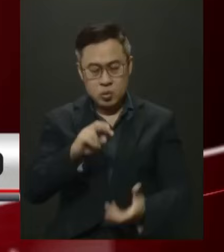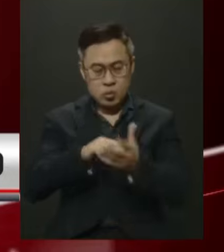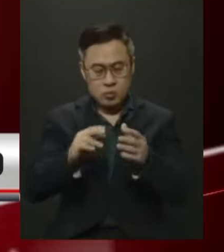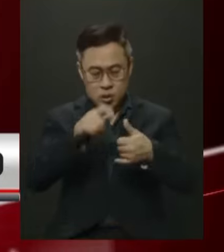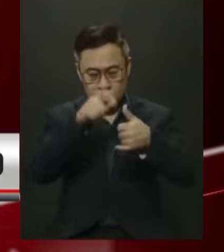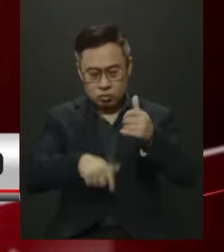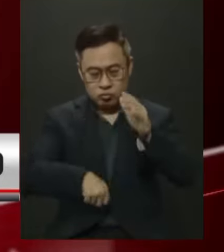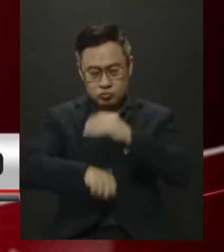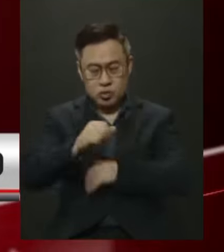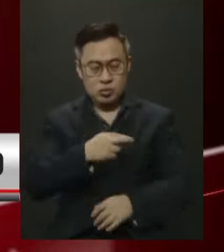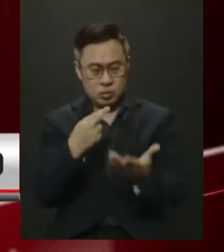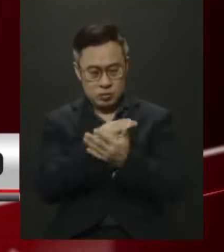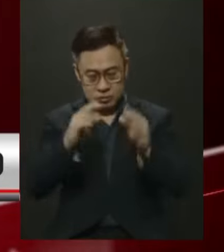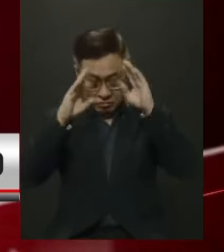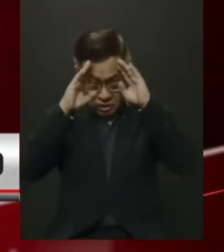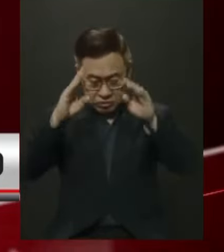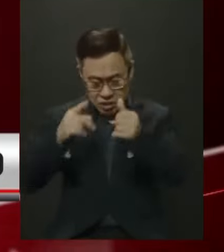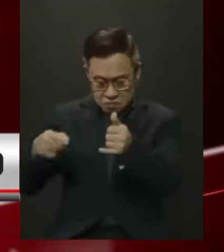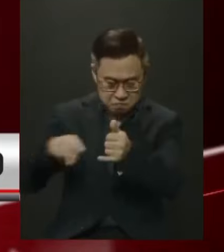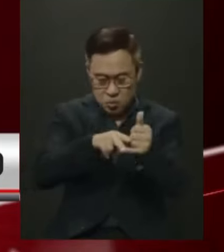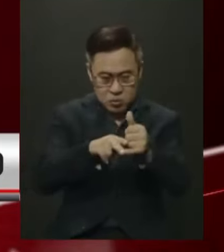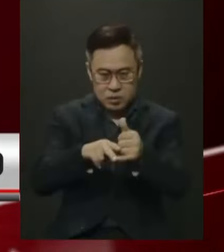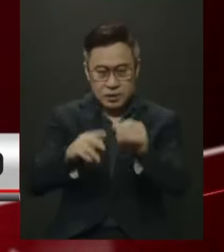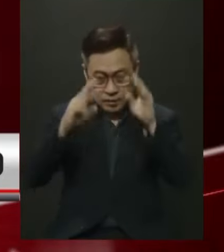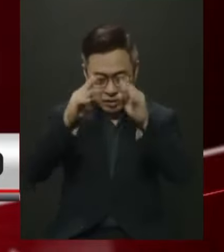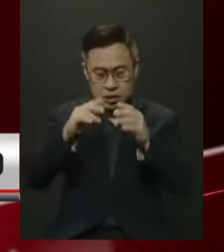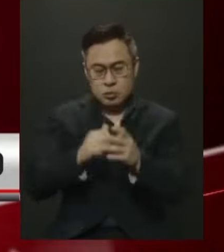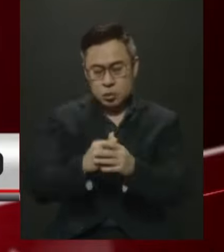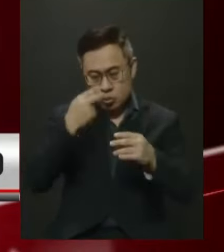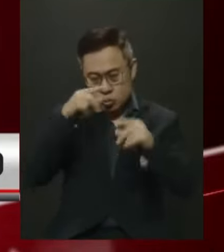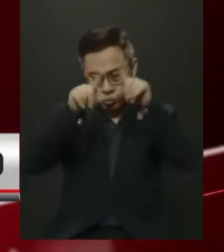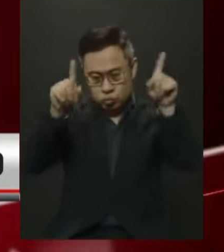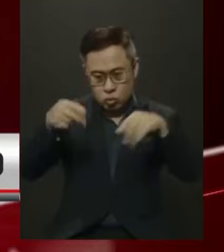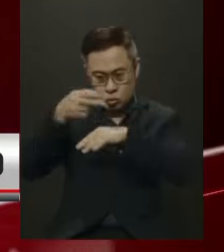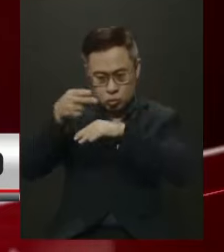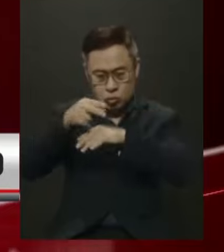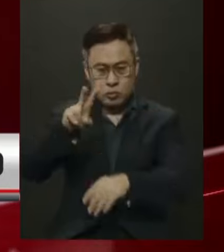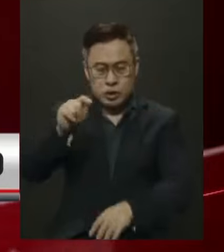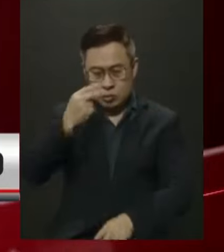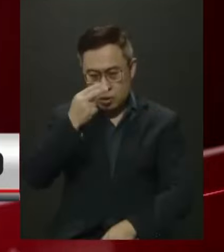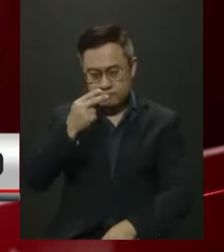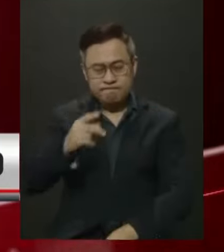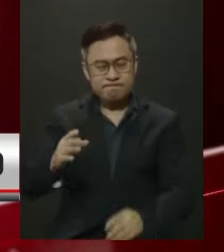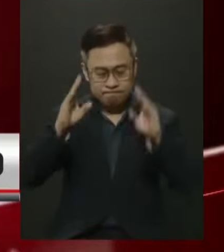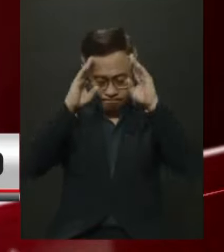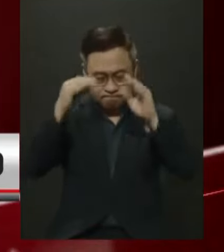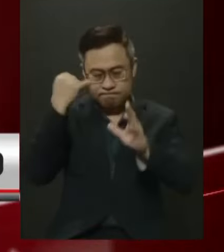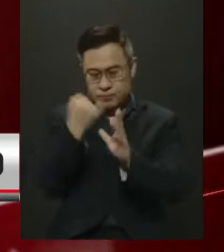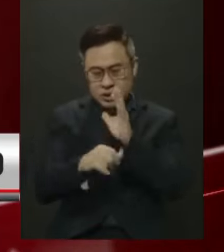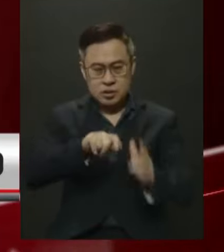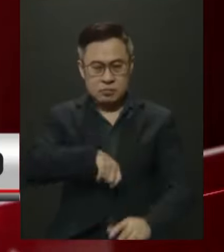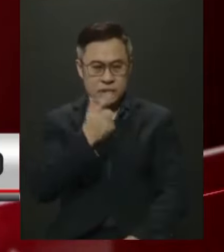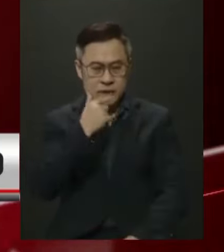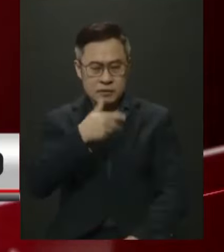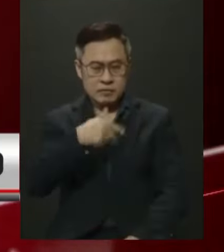แล้วก็ให้ใบแดงกับเดแปรครับทำให้ราชบุรีต้องเหลือผู้เล่นเพียงแค่10คนเท่านั้นนะครับแล้วก็ด้วยความที่